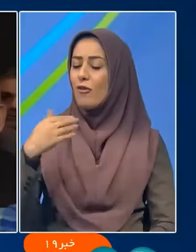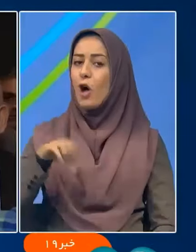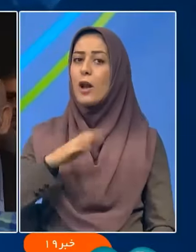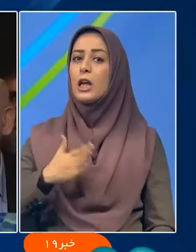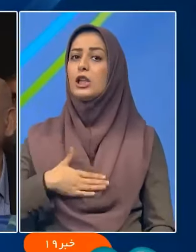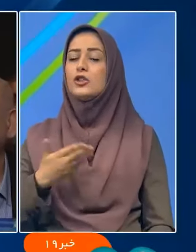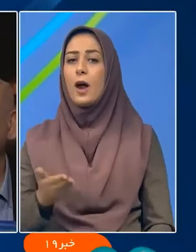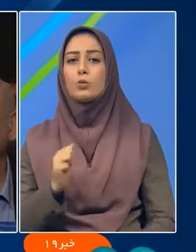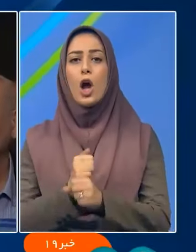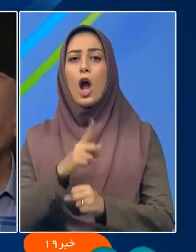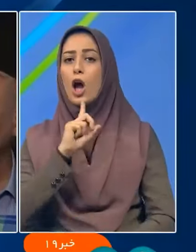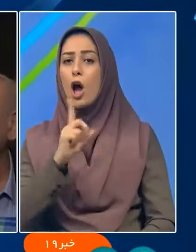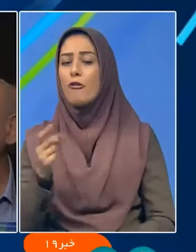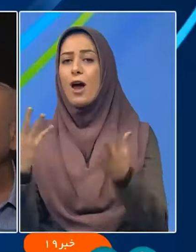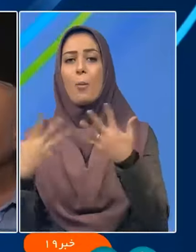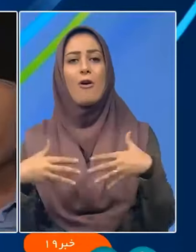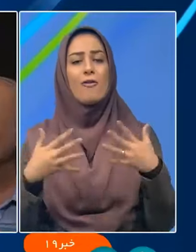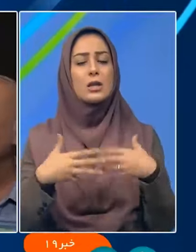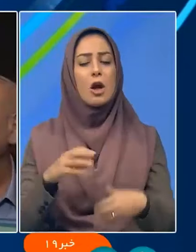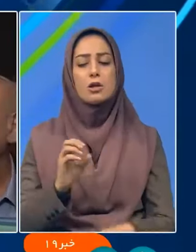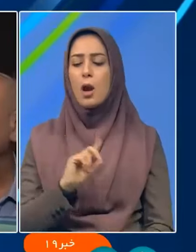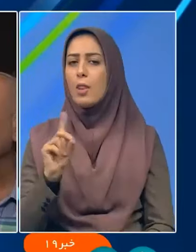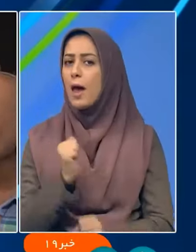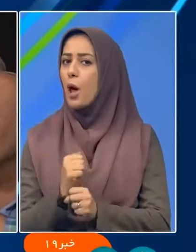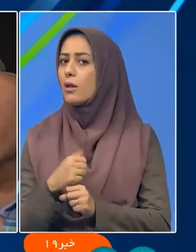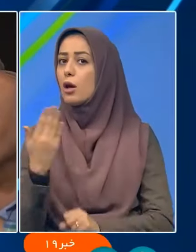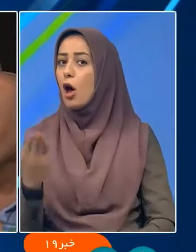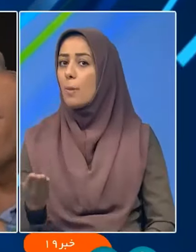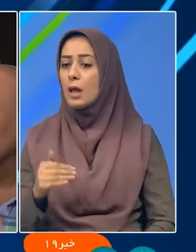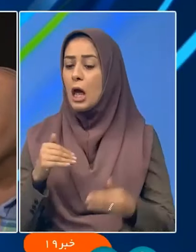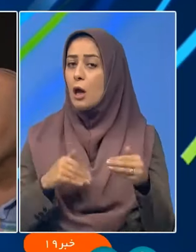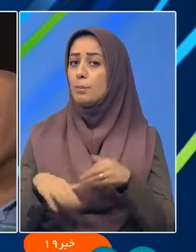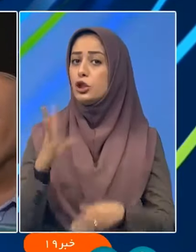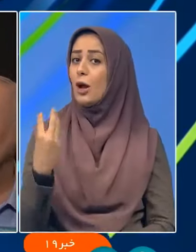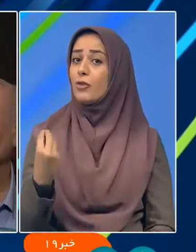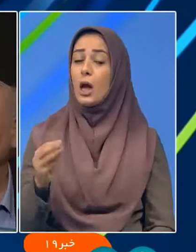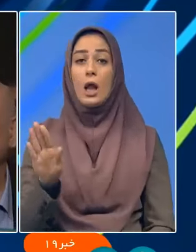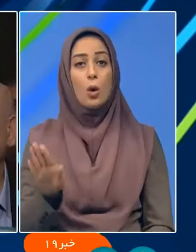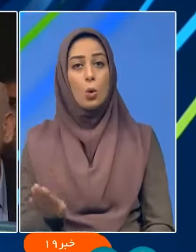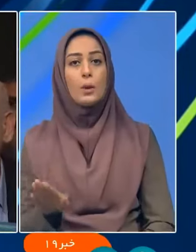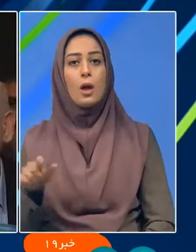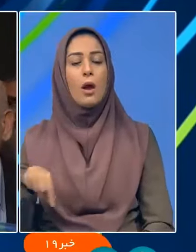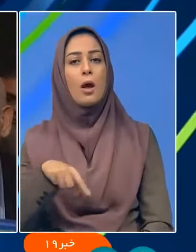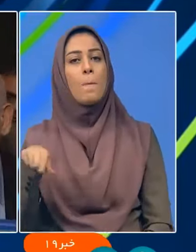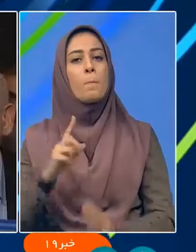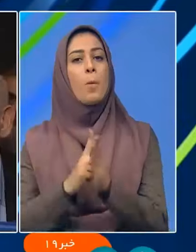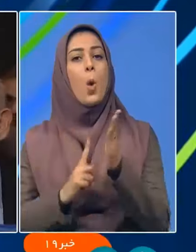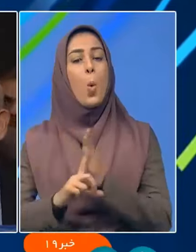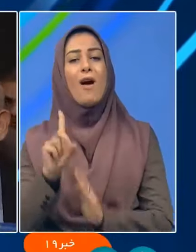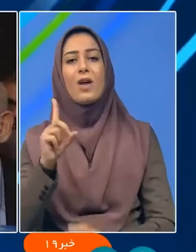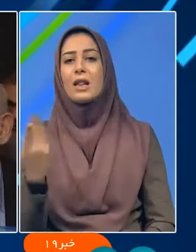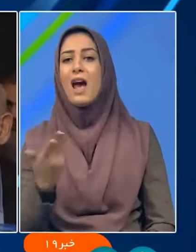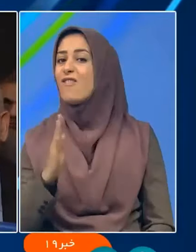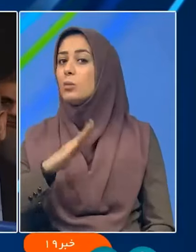و دستگاه ها که الحمدلله پیشرفت خوبی داشته و شتاب بیشتری گرفته. ما در اولویت اول بارها هم